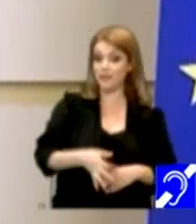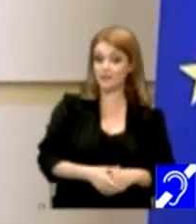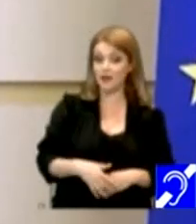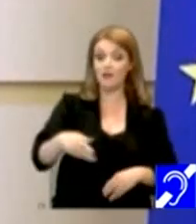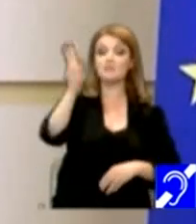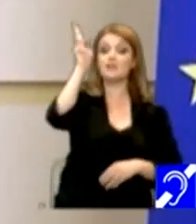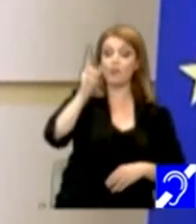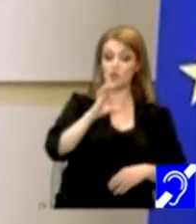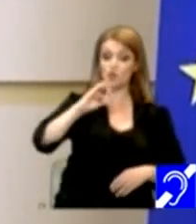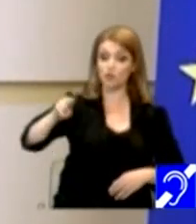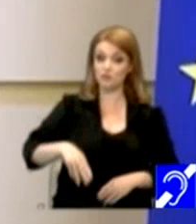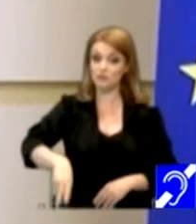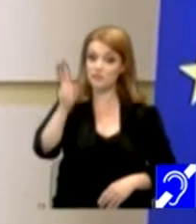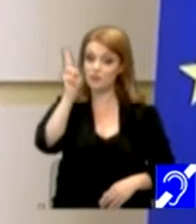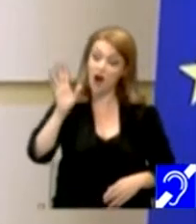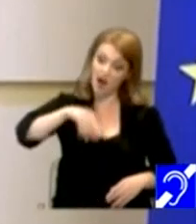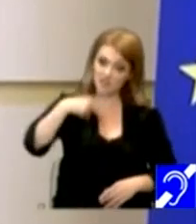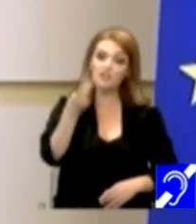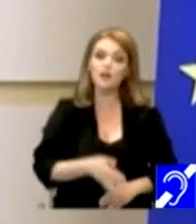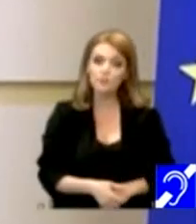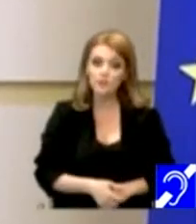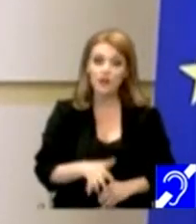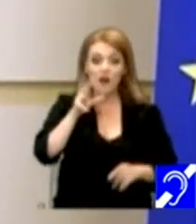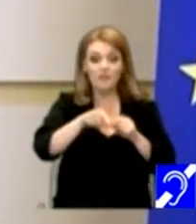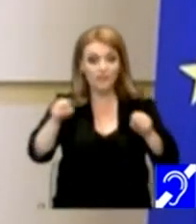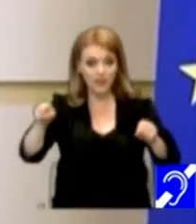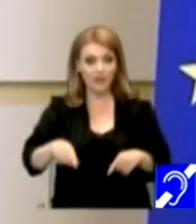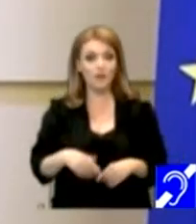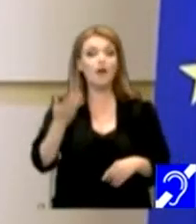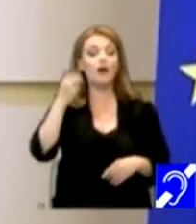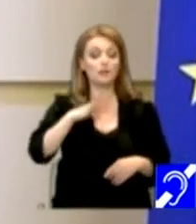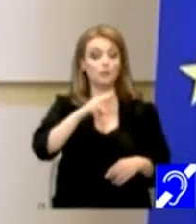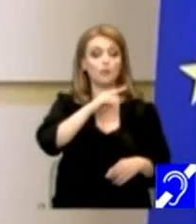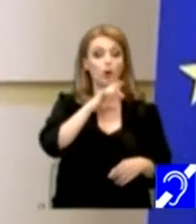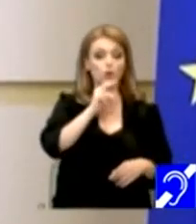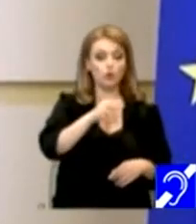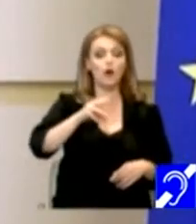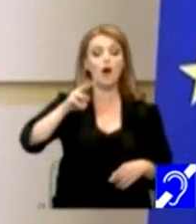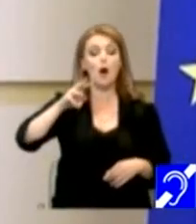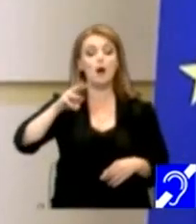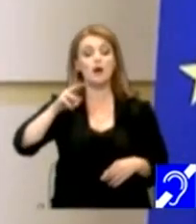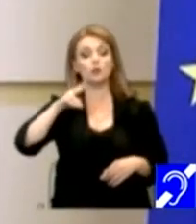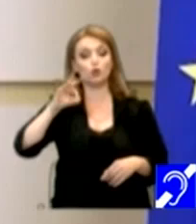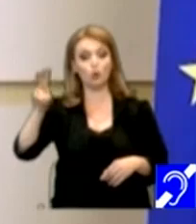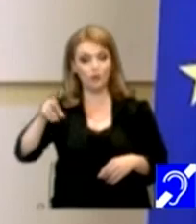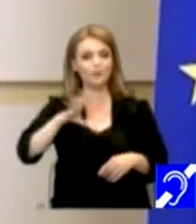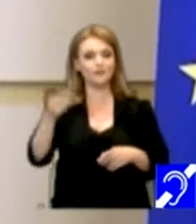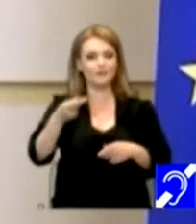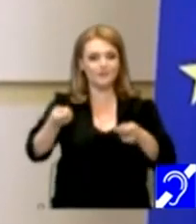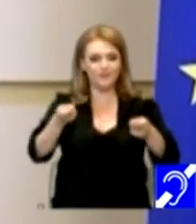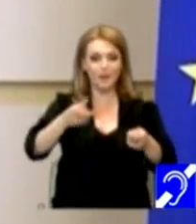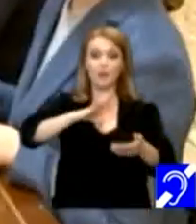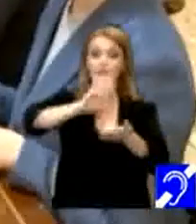contul cui? Haideți să vedem. Pe timpul mareașului politic Plahotniuc Dodon, Tiraspolul a legalizat dobândirea